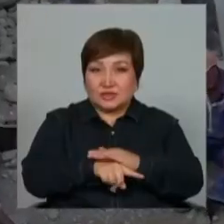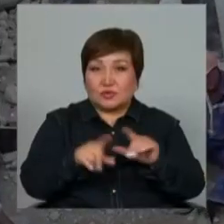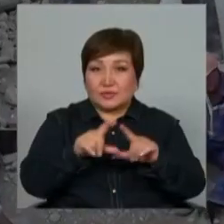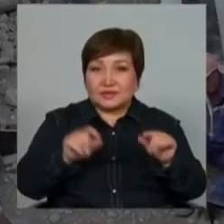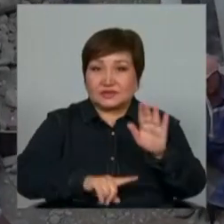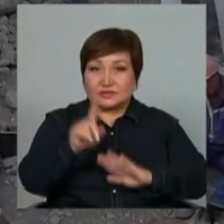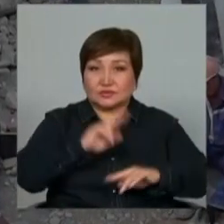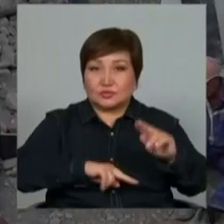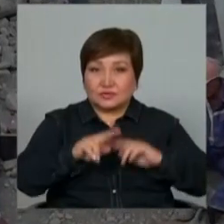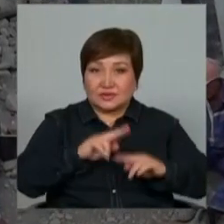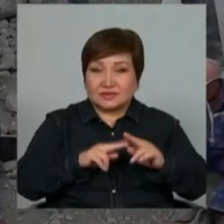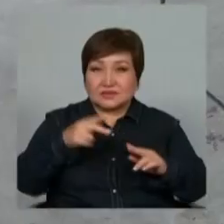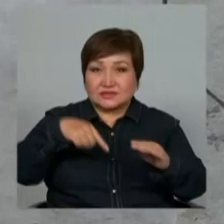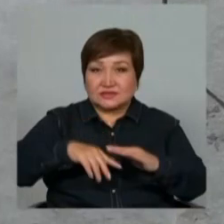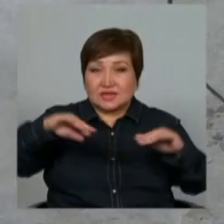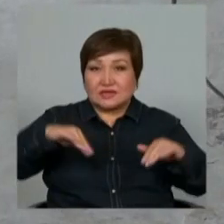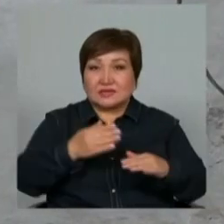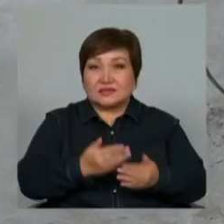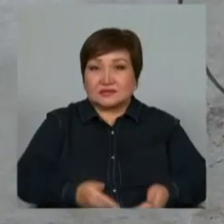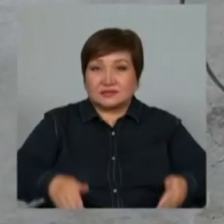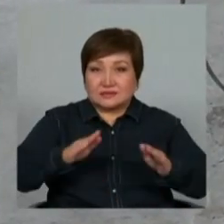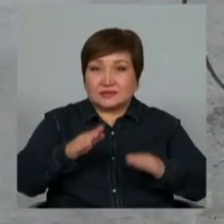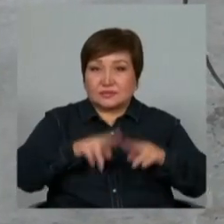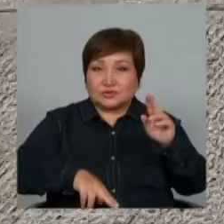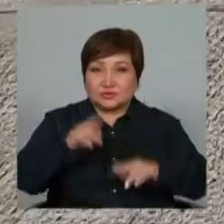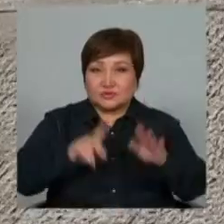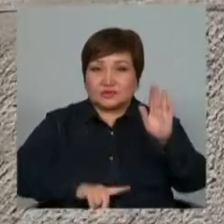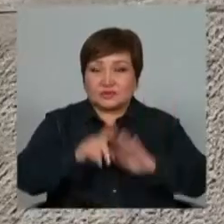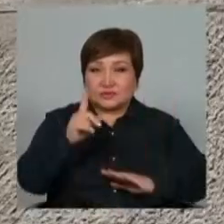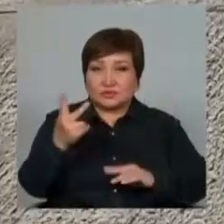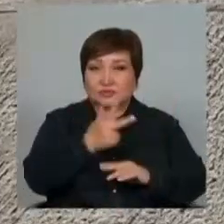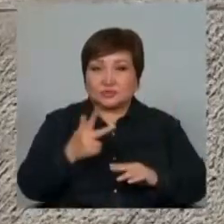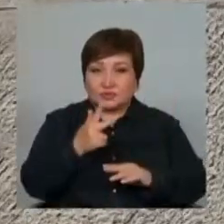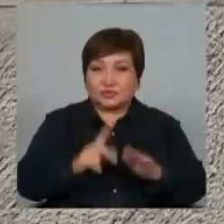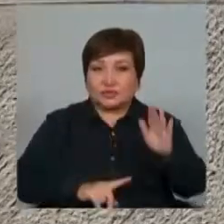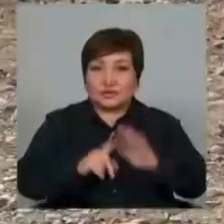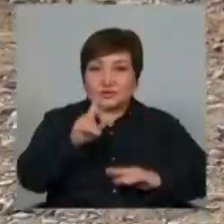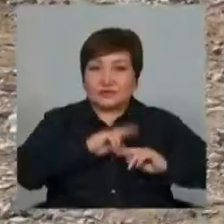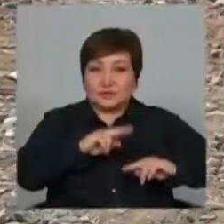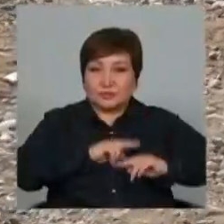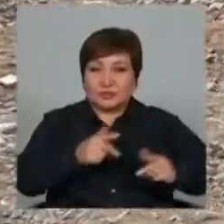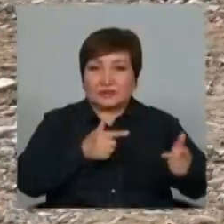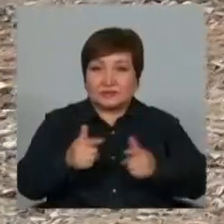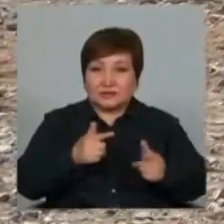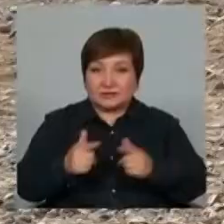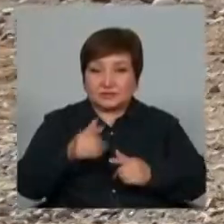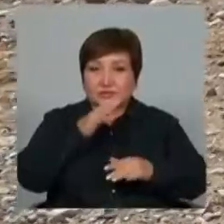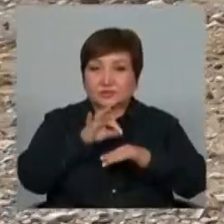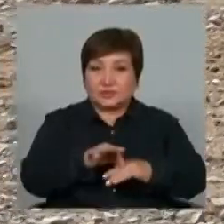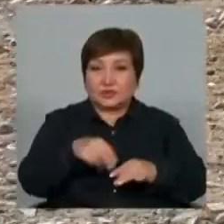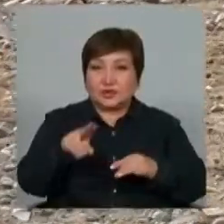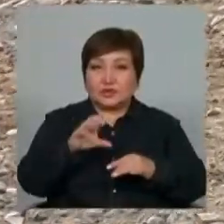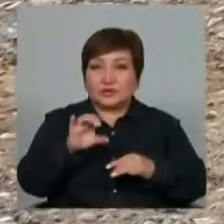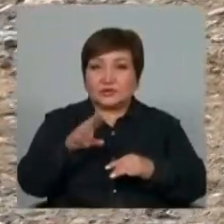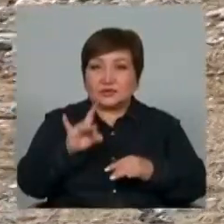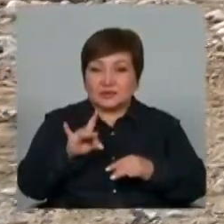онда Қазаншұңқыр дайындалып, үшінші іске қосу кешенін үңгілеуді бастауға дайындық жүргізіліп жатыр. Бұл Достық метросымен жалғасып